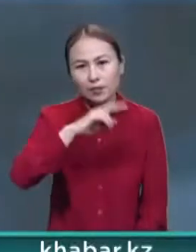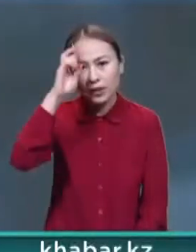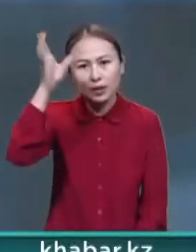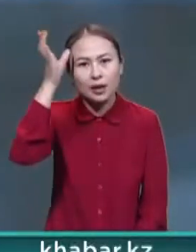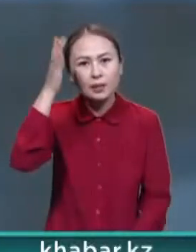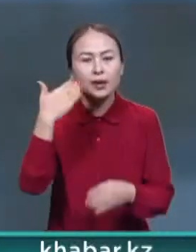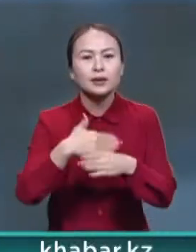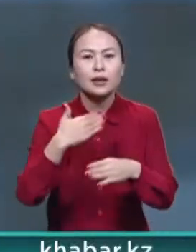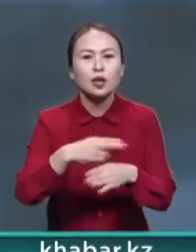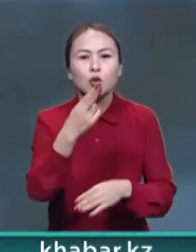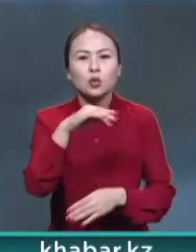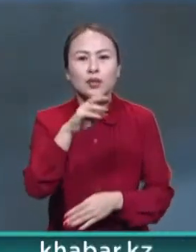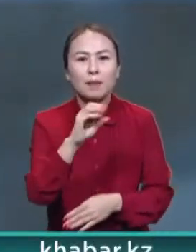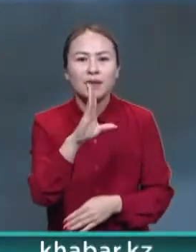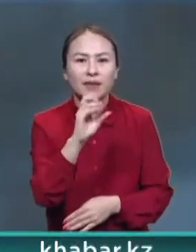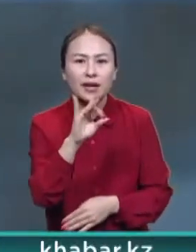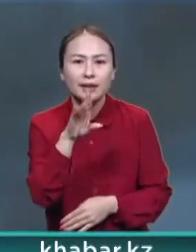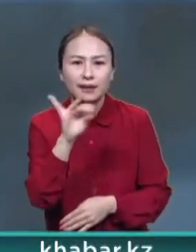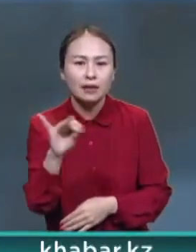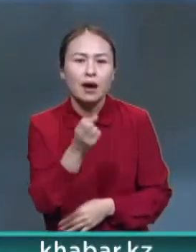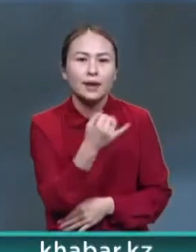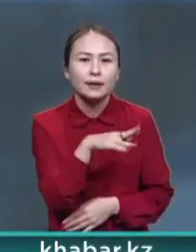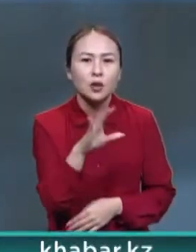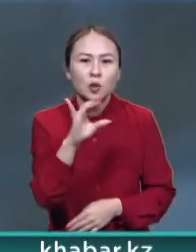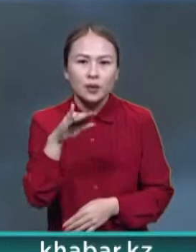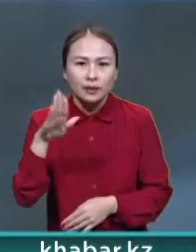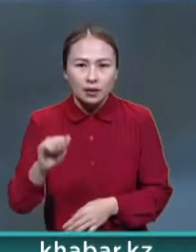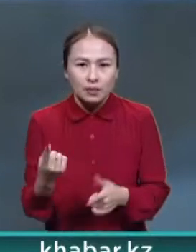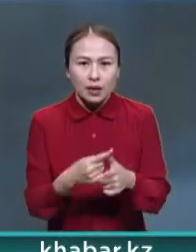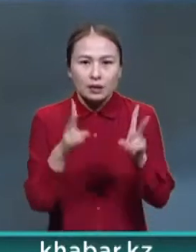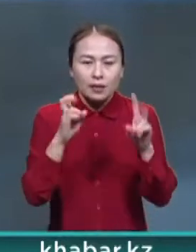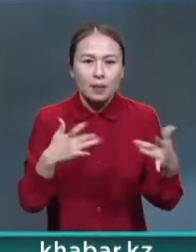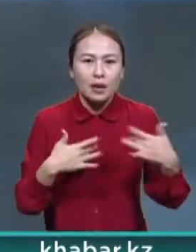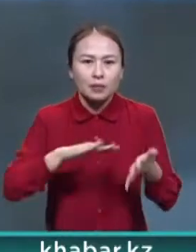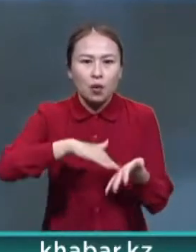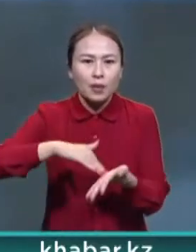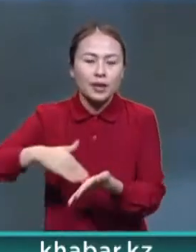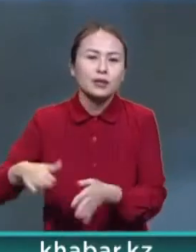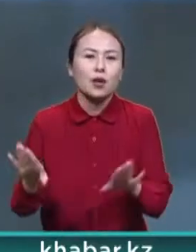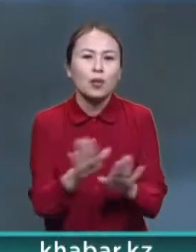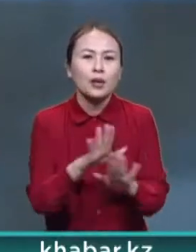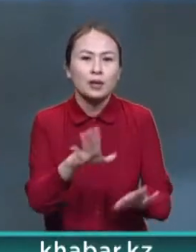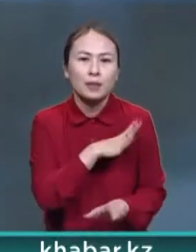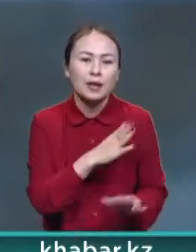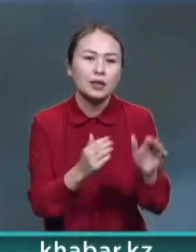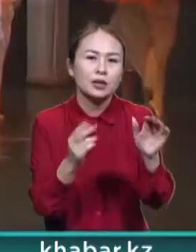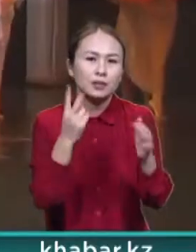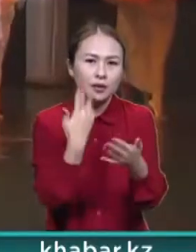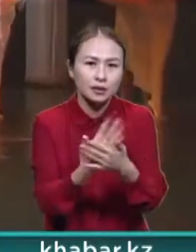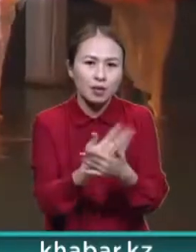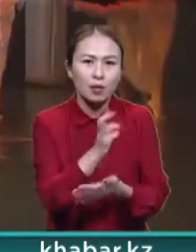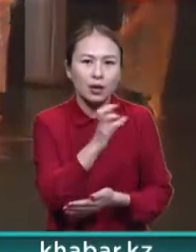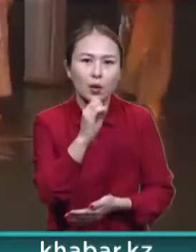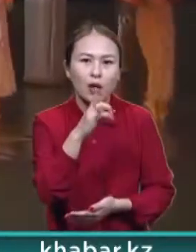Қазақстанның мемлекеттік академиялық би театрында Джузеппе Вердидің «Аида сюиті» атты бір актілі балет операсы қойылды. Премьераның сюжеті мен